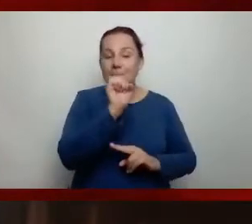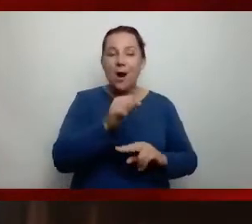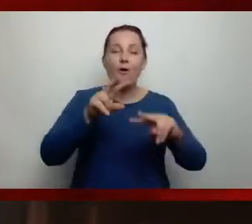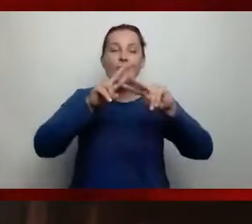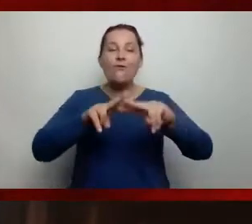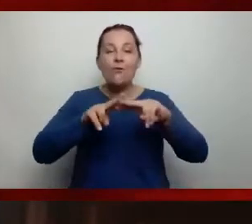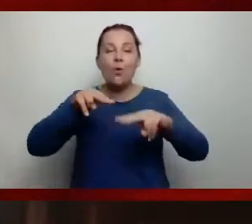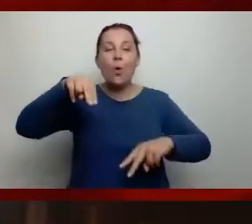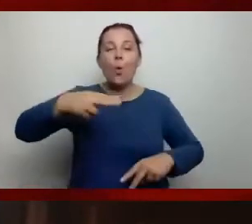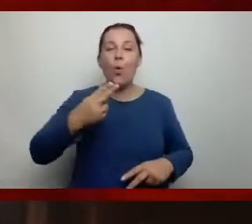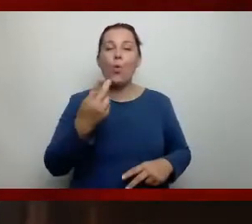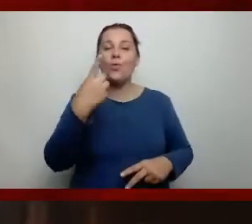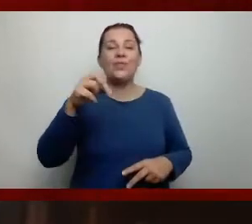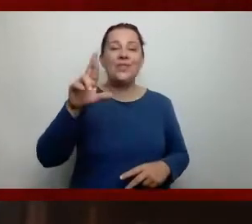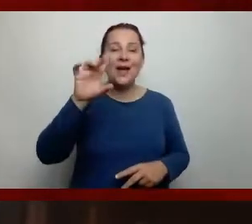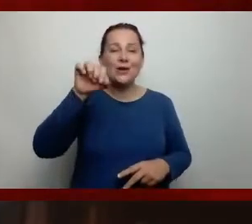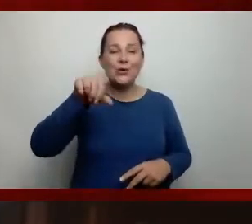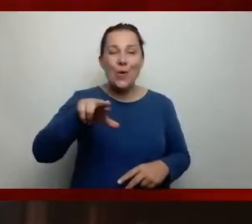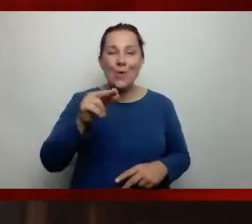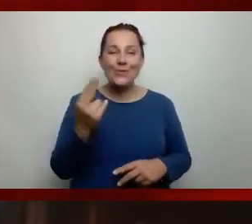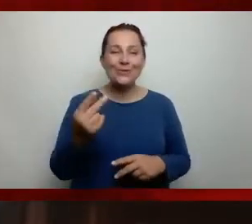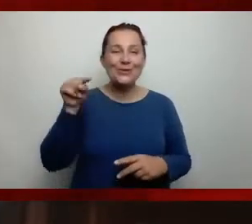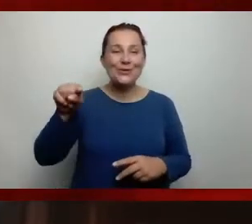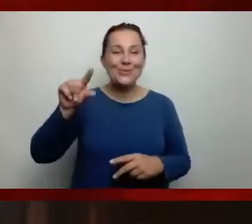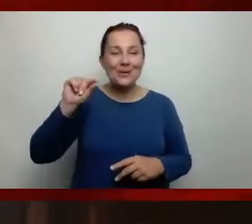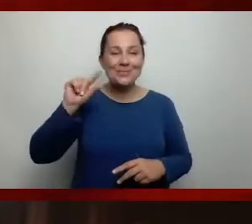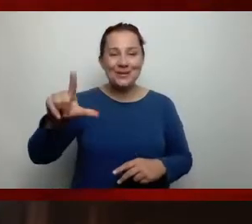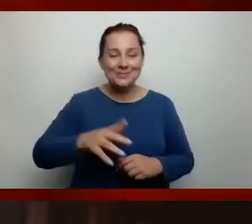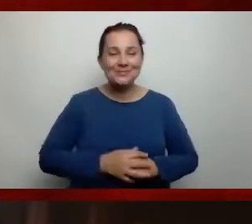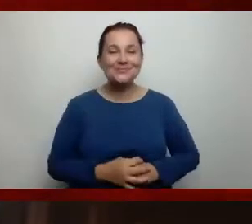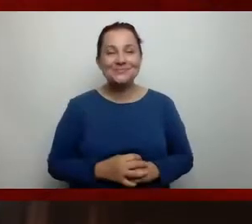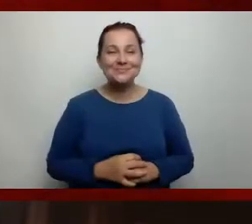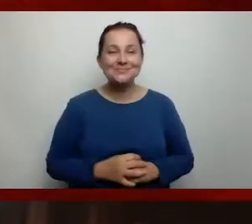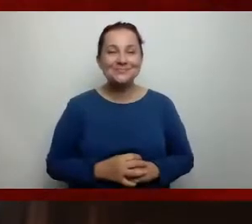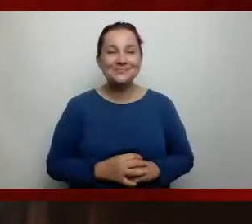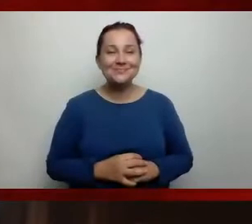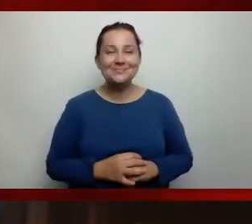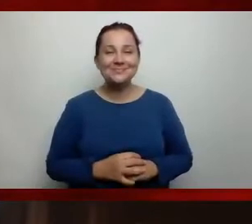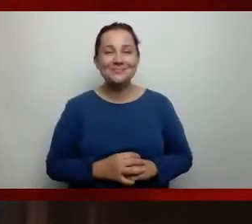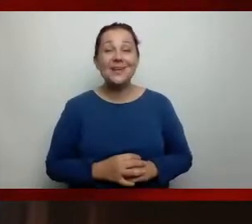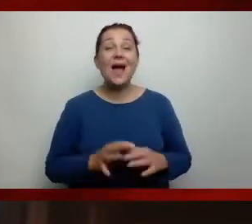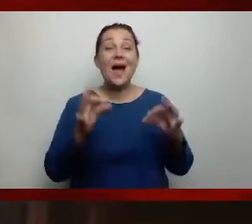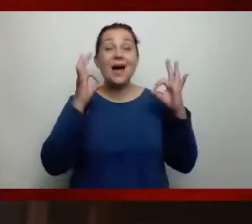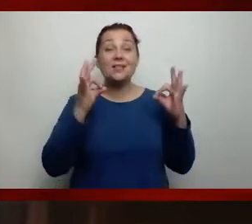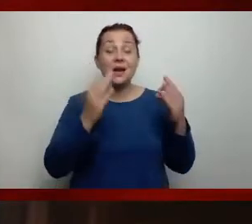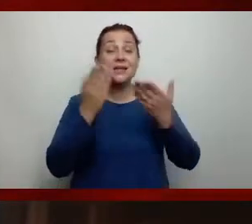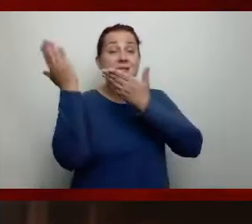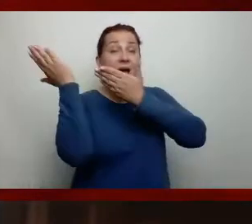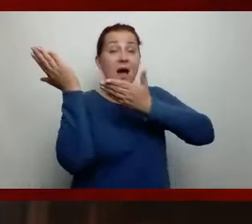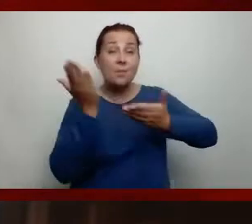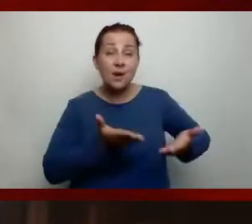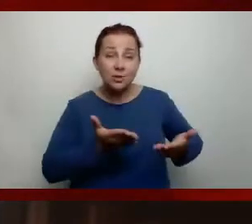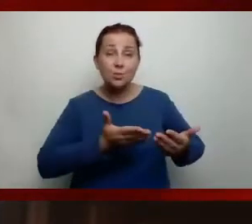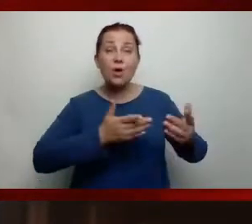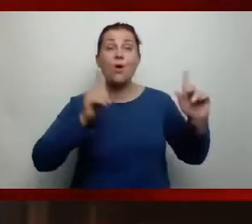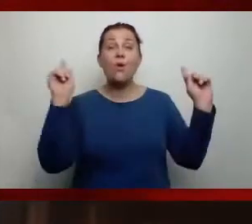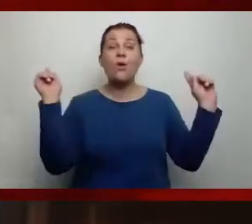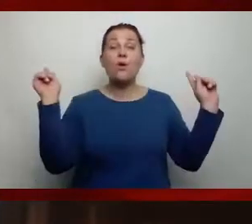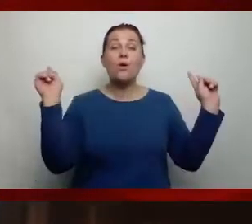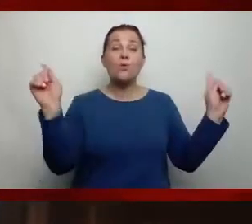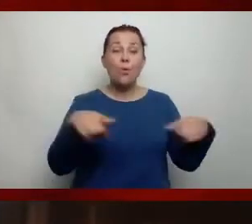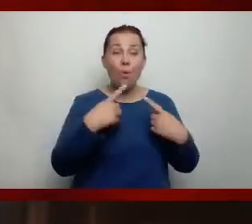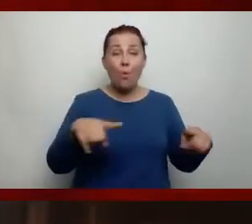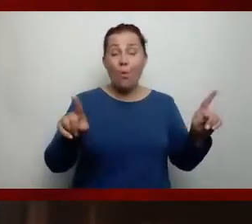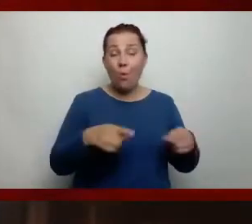kontakt@fundacjaunderground.pl. Asia, błagam cię, zlituj się nad panią Magdą szczególnie, która to wszystko musi rękami opowiedzieć. Zapraszamy na koncert Justyny